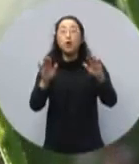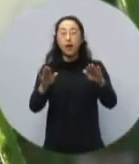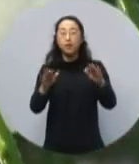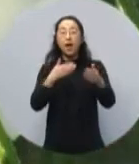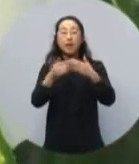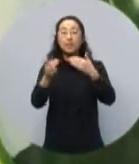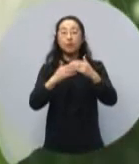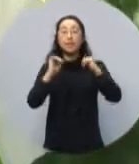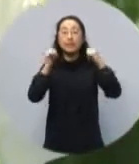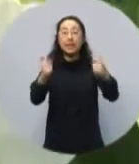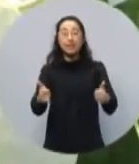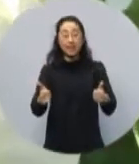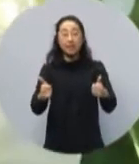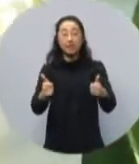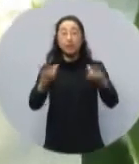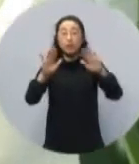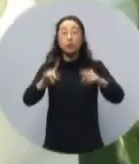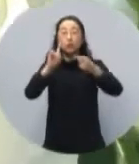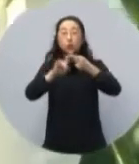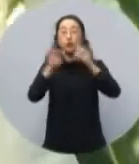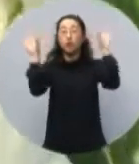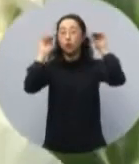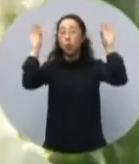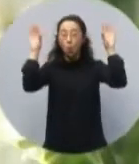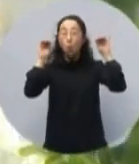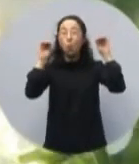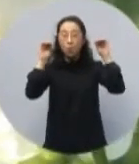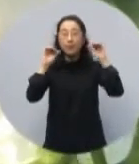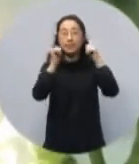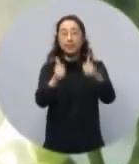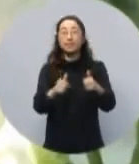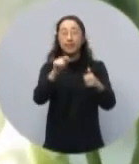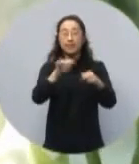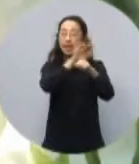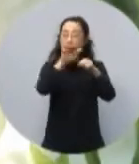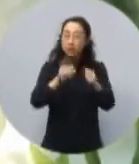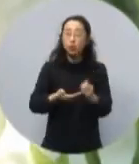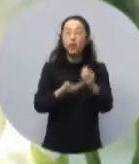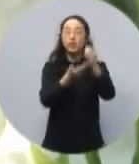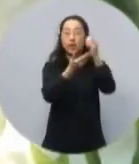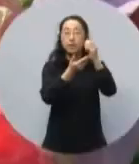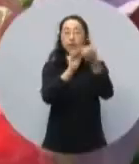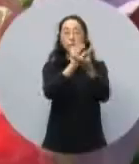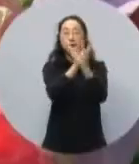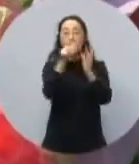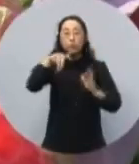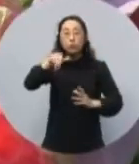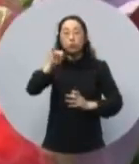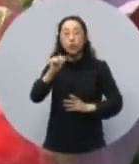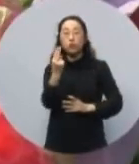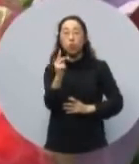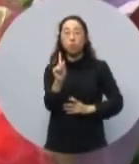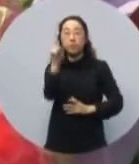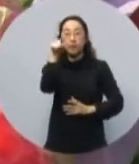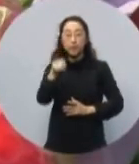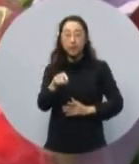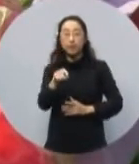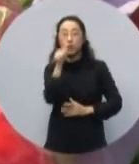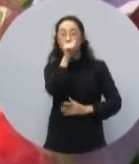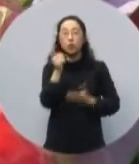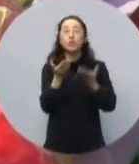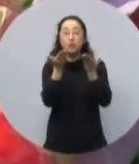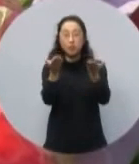今回の味わい茅ヶ崎旬な情報は、茅ヶ崎で大切に育てられたスイートピーをお届けします。